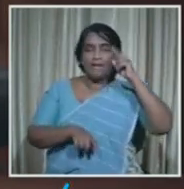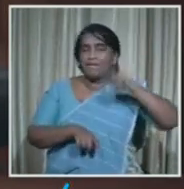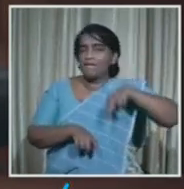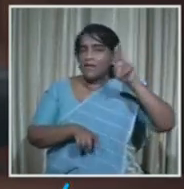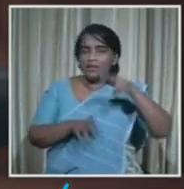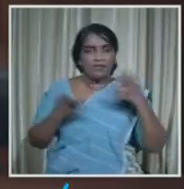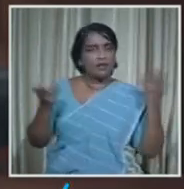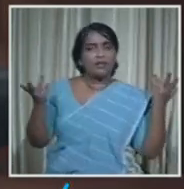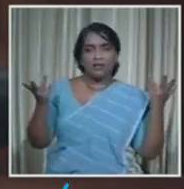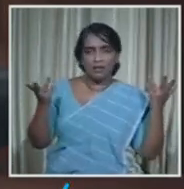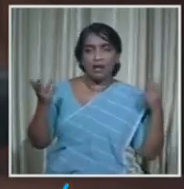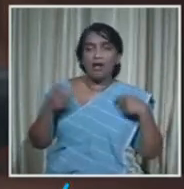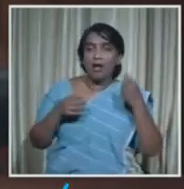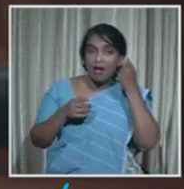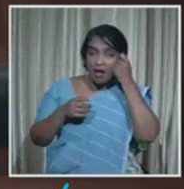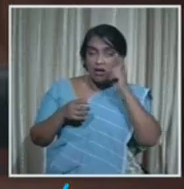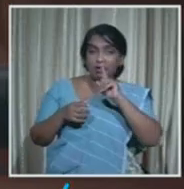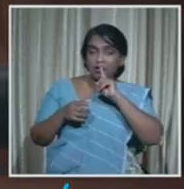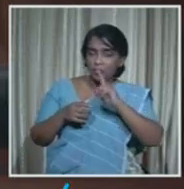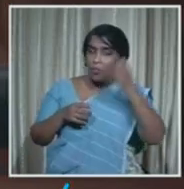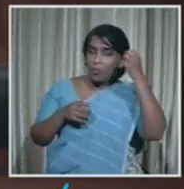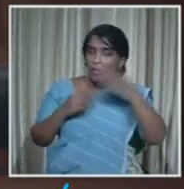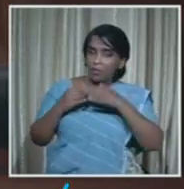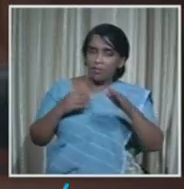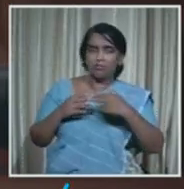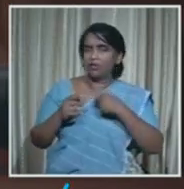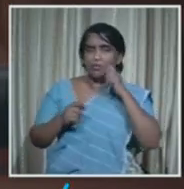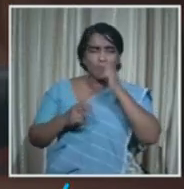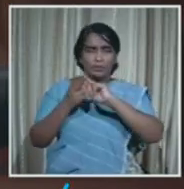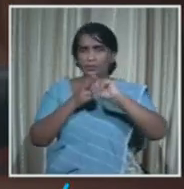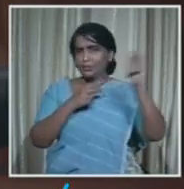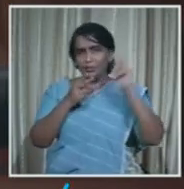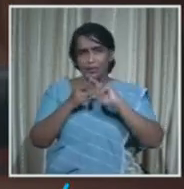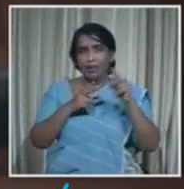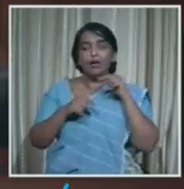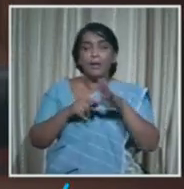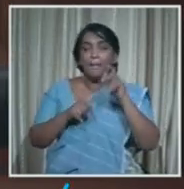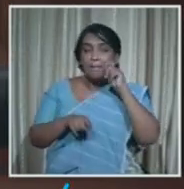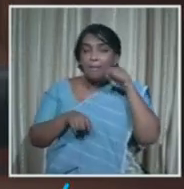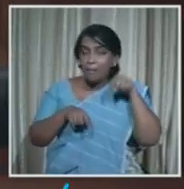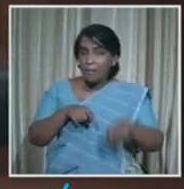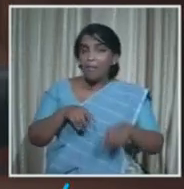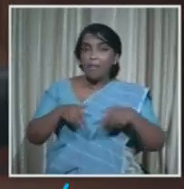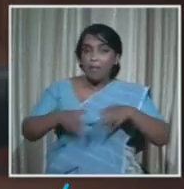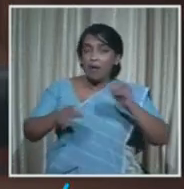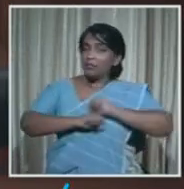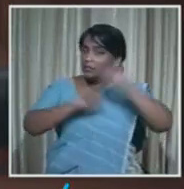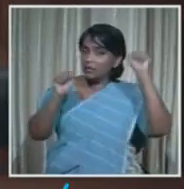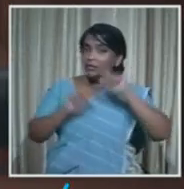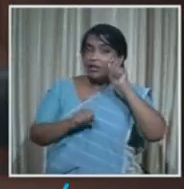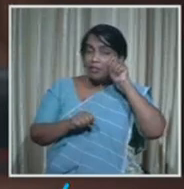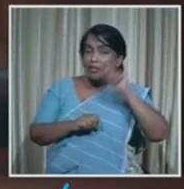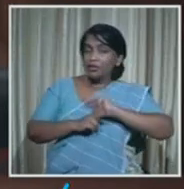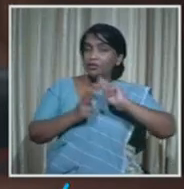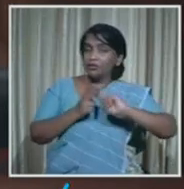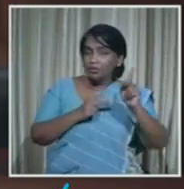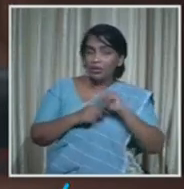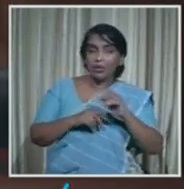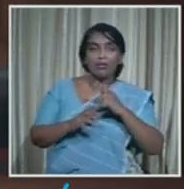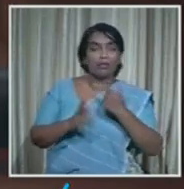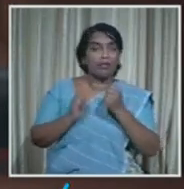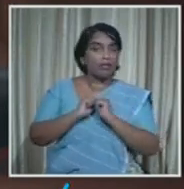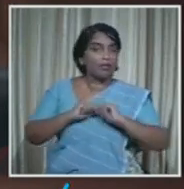නැහැ මේක යෝජනා කරපු දවසේ සිට ඒක ප්‍රතික්ෂේප කොට තිබෙනවා. ඒ නිසා ජනතාව මේ පාරට බැහැලා ඉන්න ජනතාව ප්‍රතික්ෂේප කරන